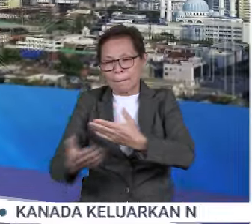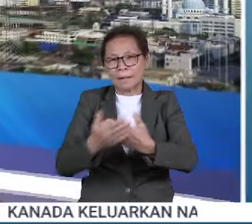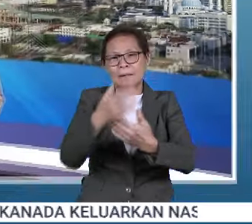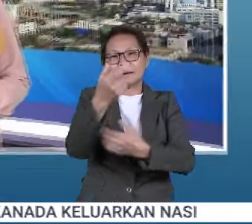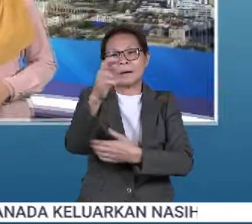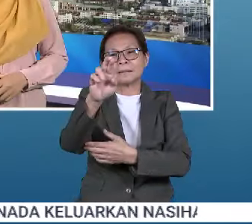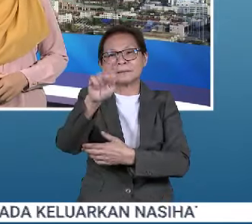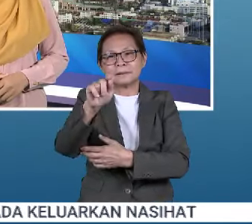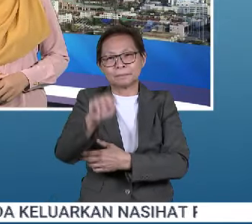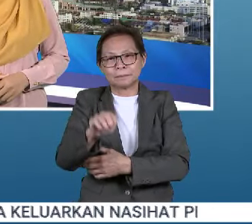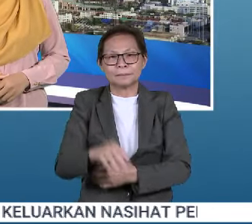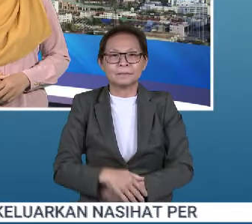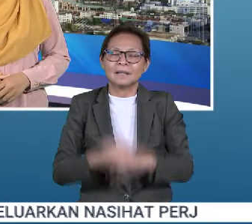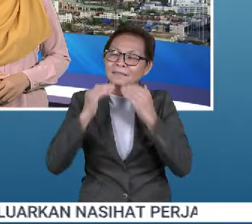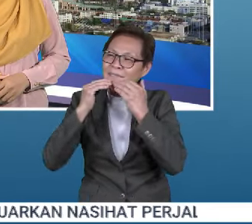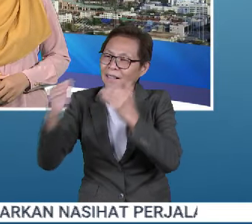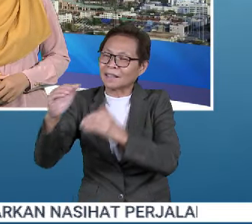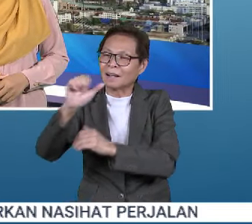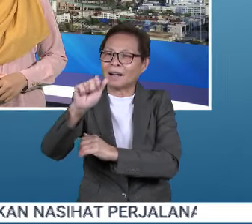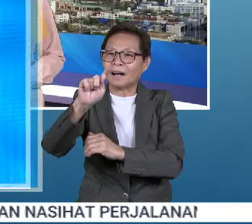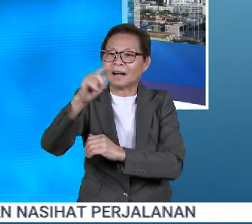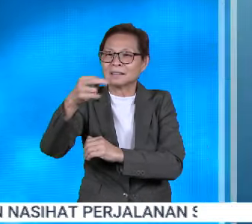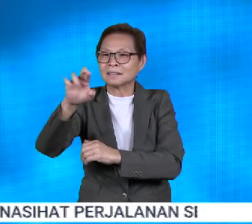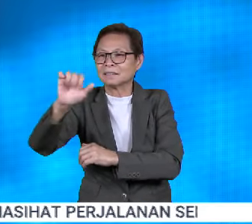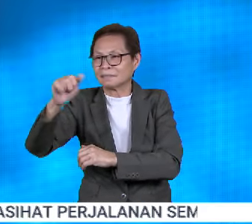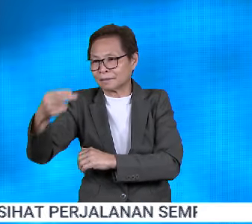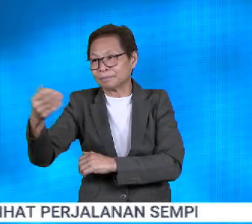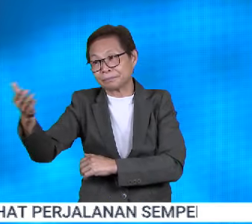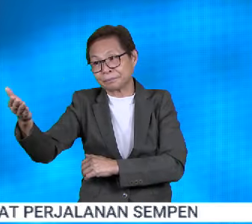Terima kasih, Atira. Satu pasukan